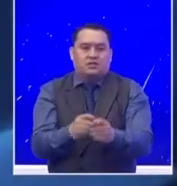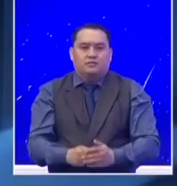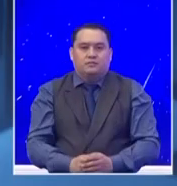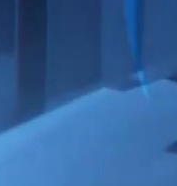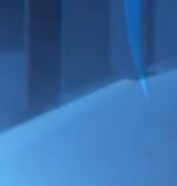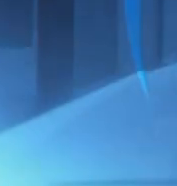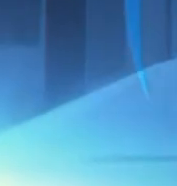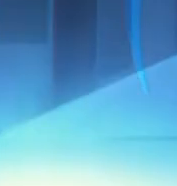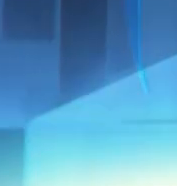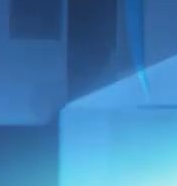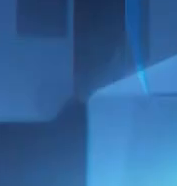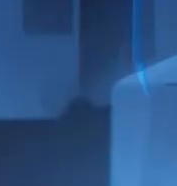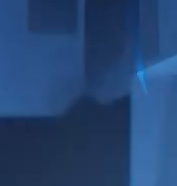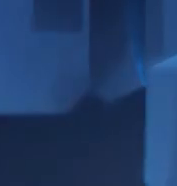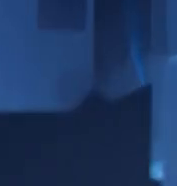Ася Дюйсенбек, телеканал ЖТСУ.